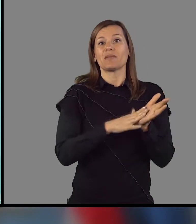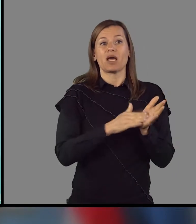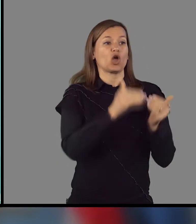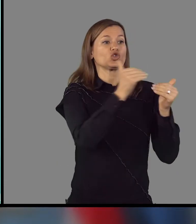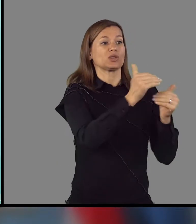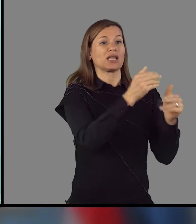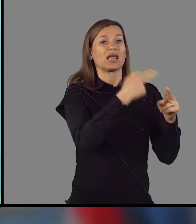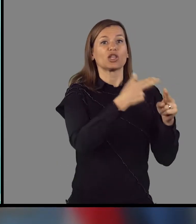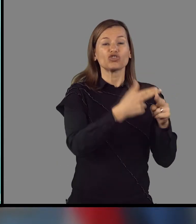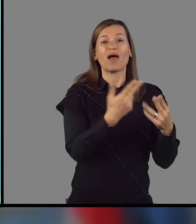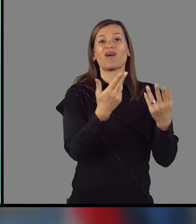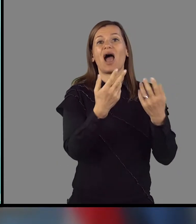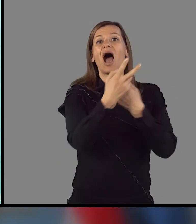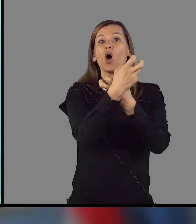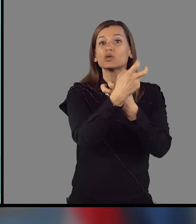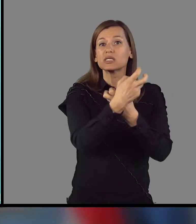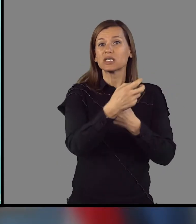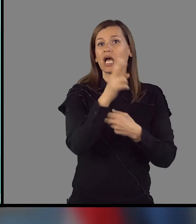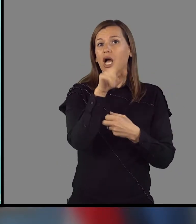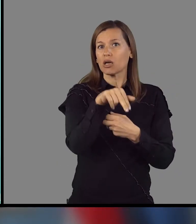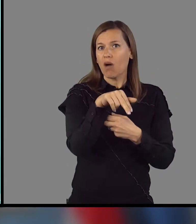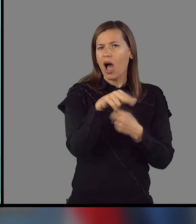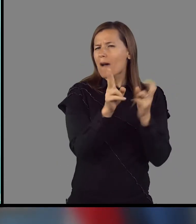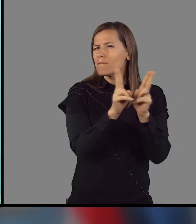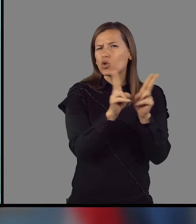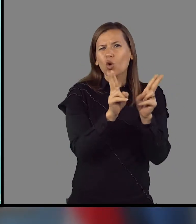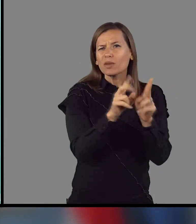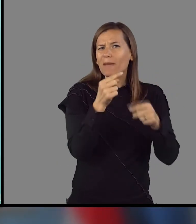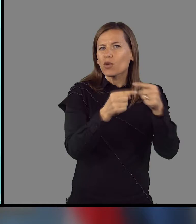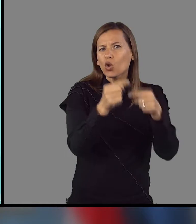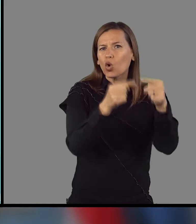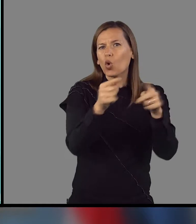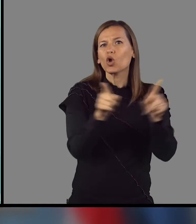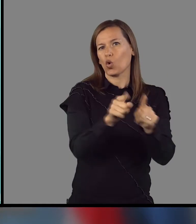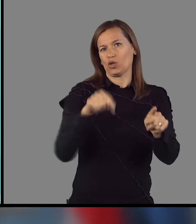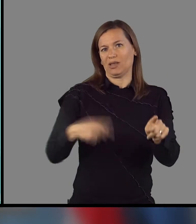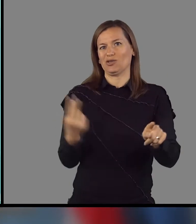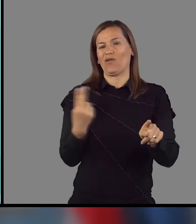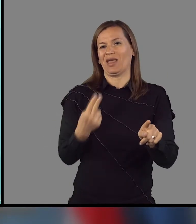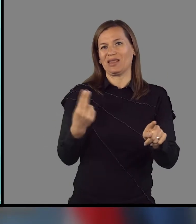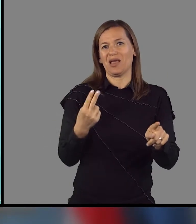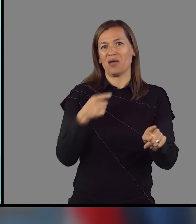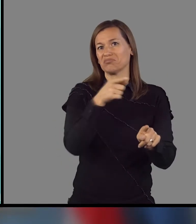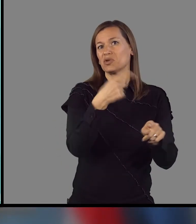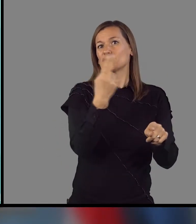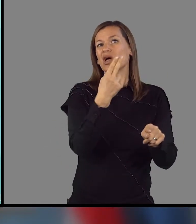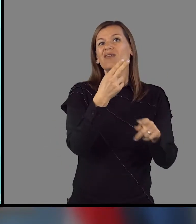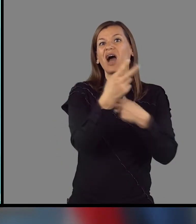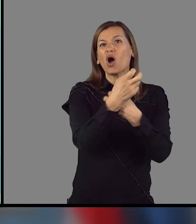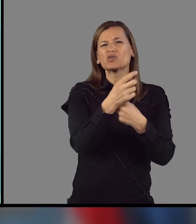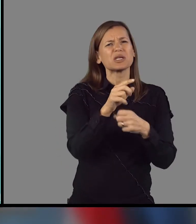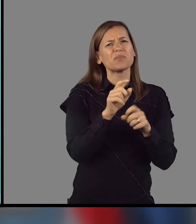kot recimo sosednja država, Avstrija, ki ima izjemno podobne protokole kot Slovenija, kaže